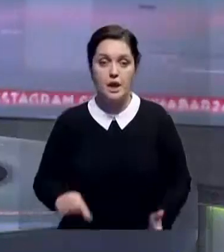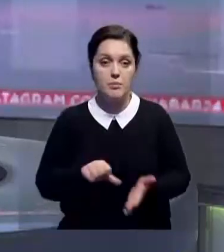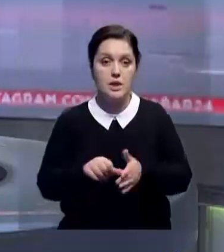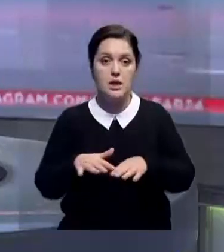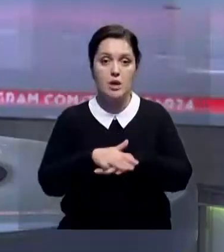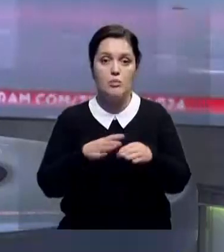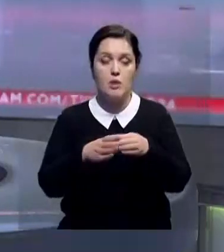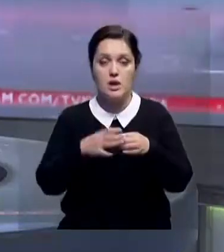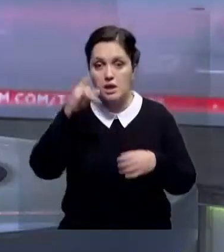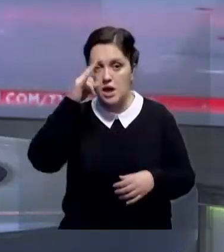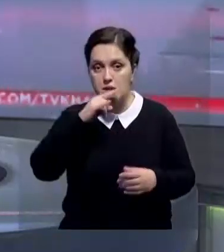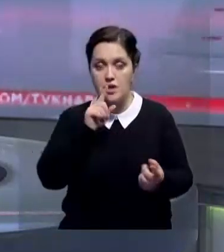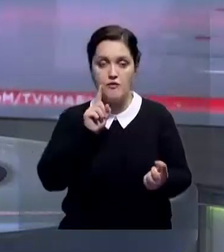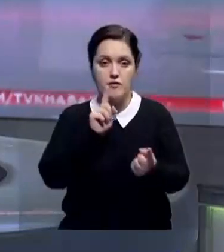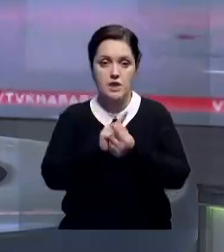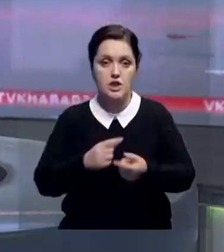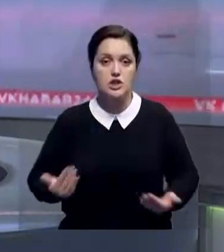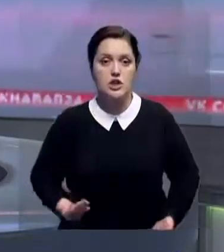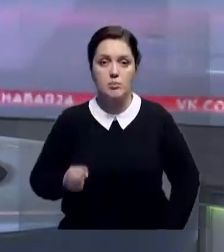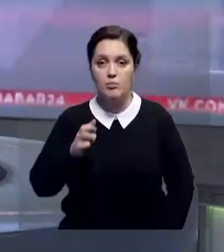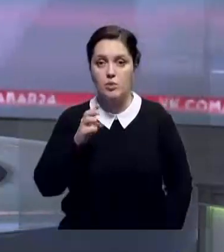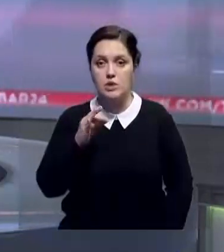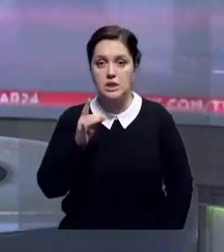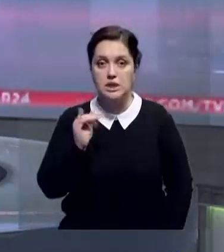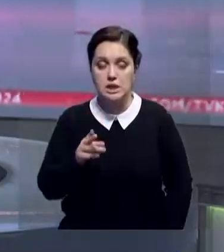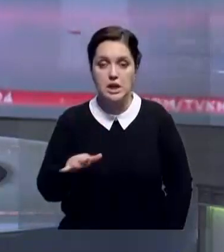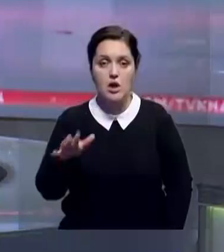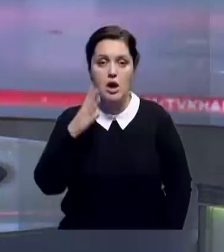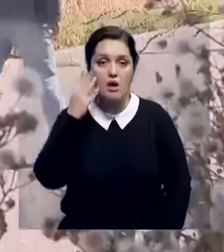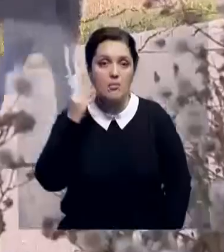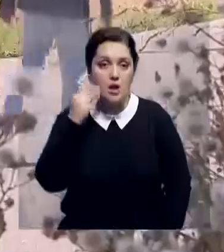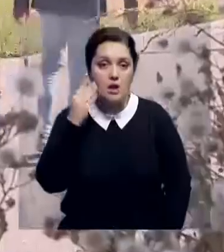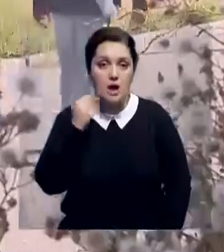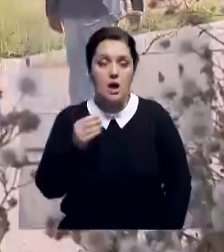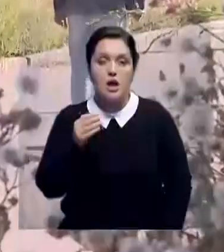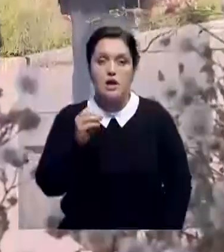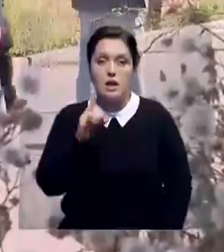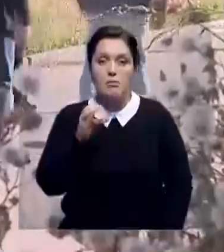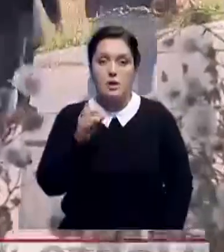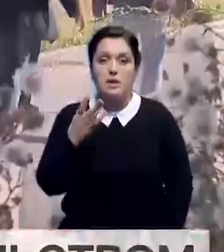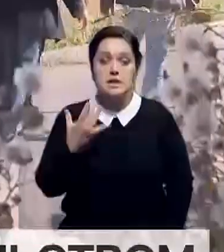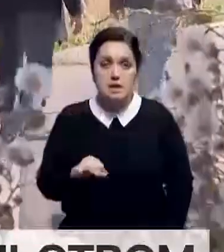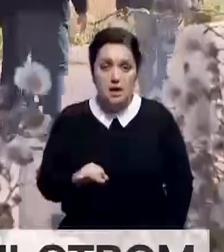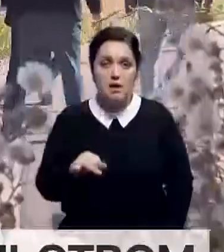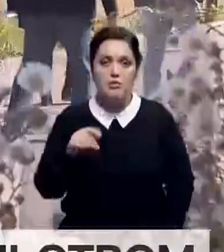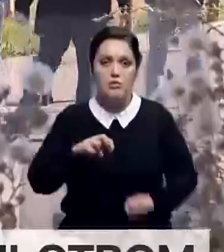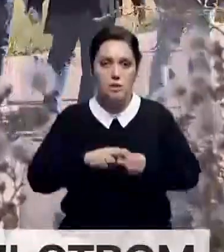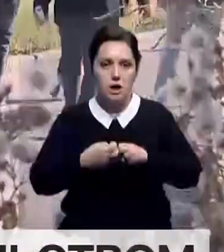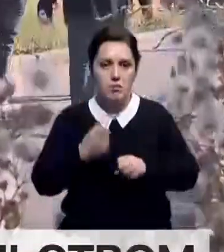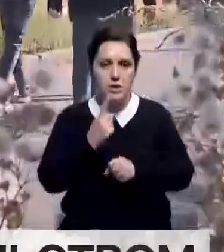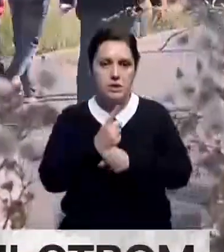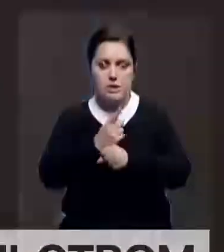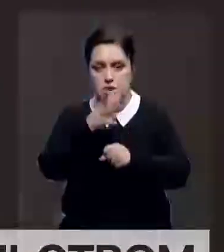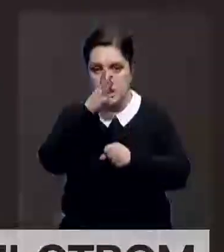Представители Народной партии Казахстана встретились с жителями Бостандыкского района Алматы. В микрорайоне Ерменсай уже много лет есть проблемы незаконного